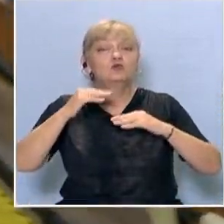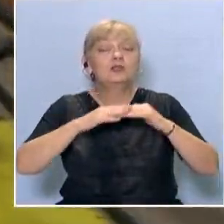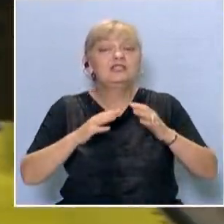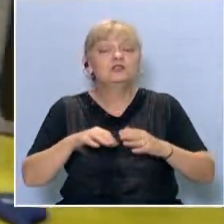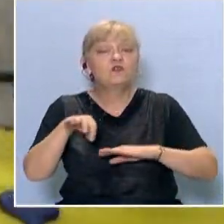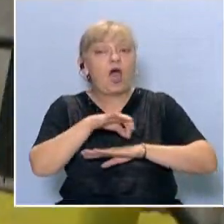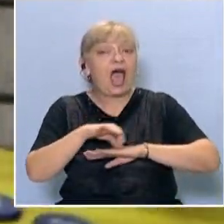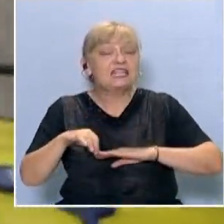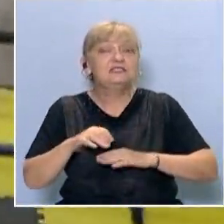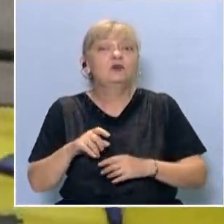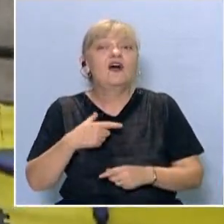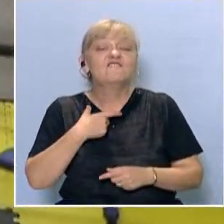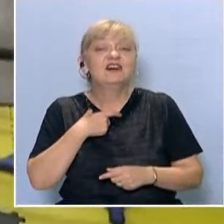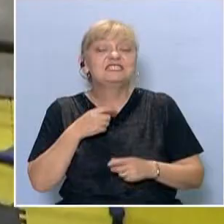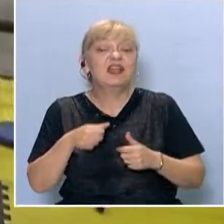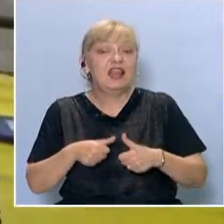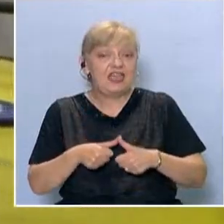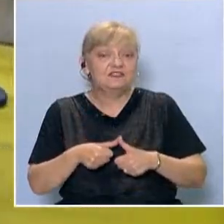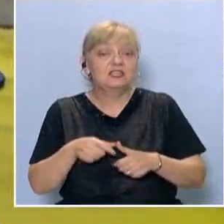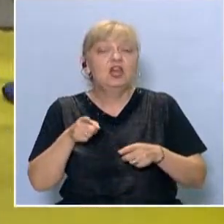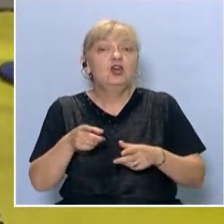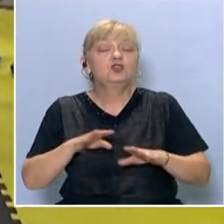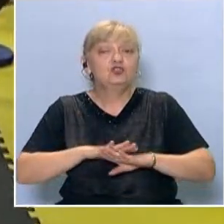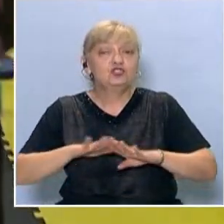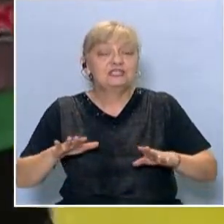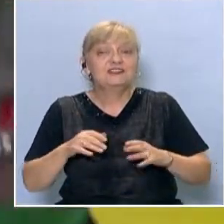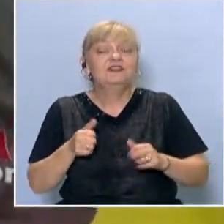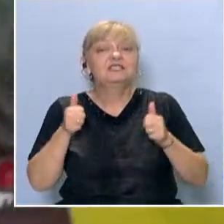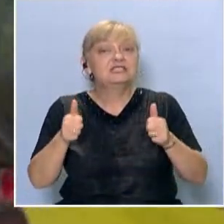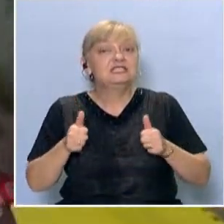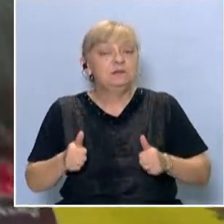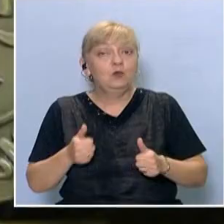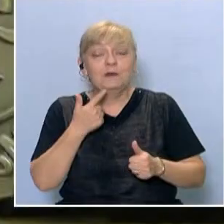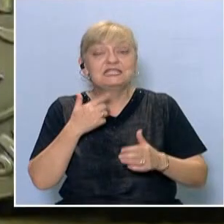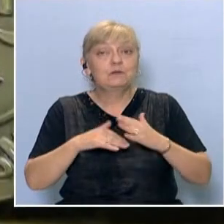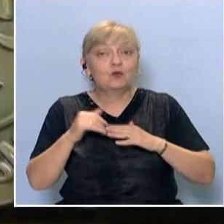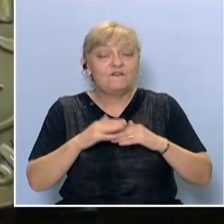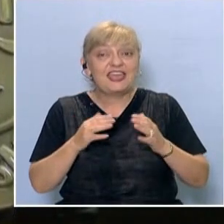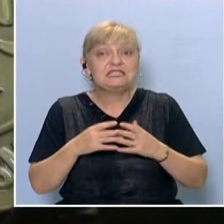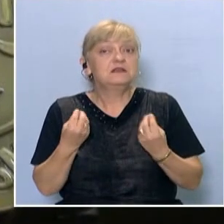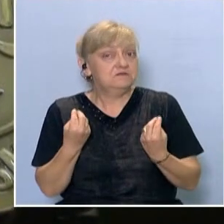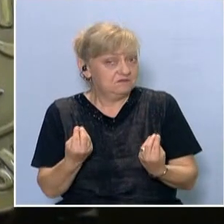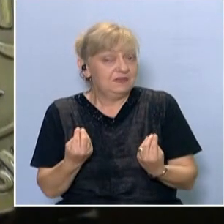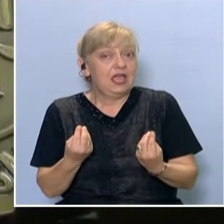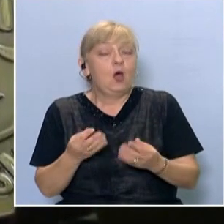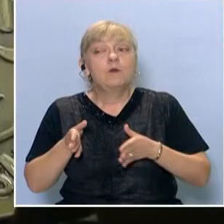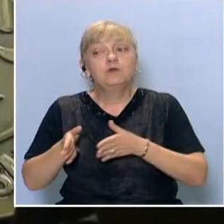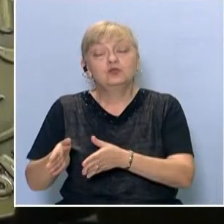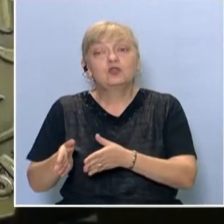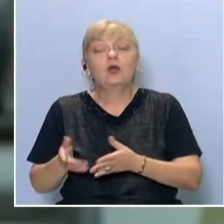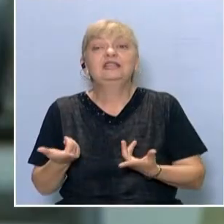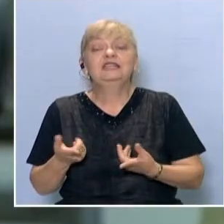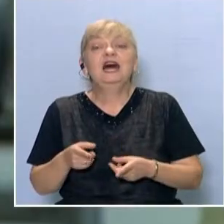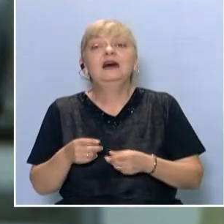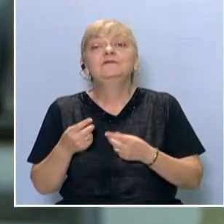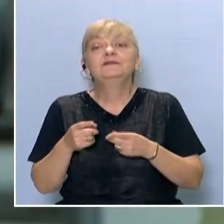и геодезия Васил Левски. Въпреки че ще завърши с диплома за търсена професия, посоката, която е избрал, е друга. Ще заложа на професионалния